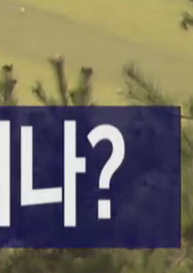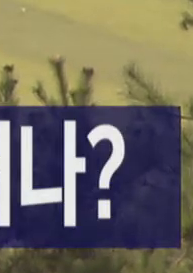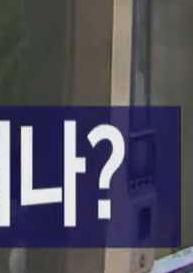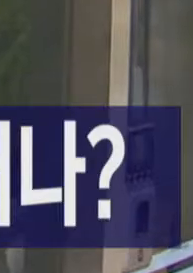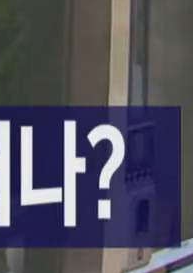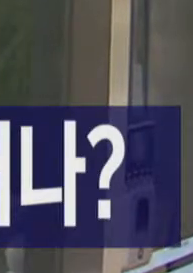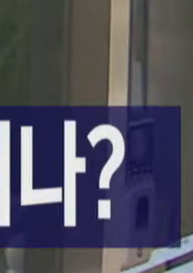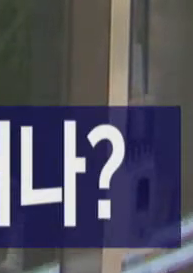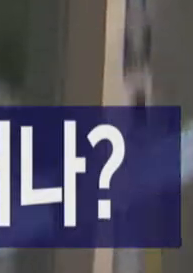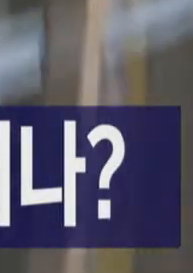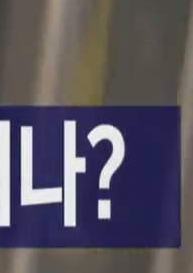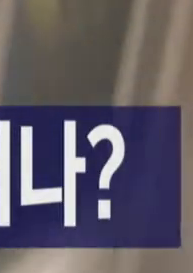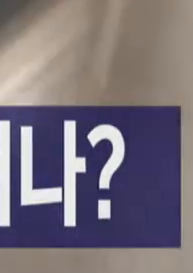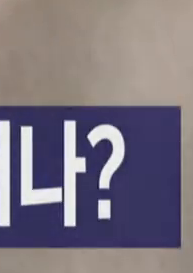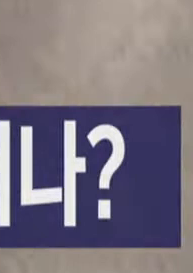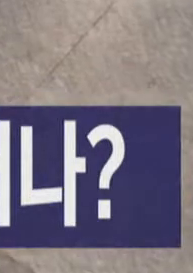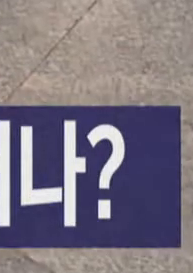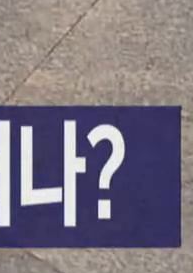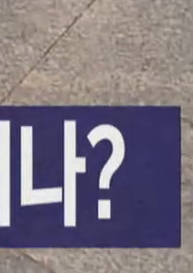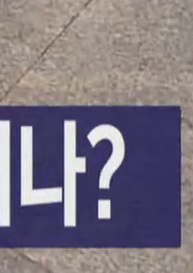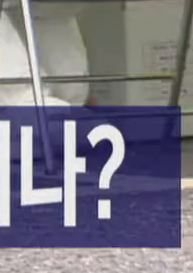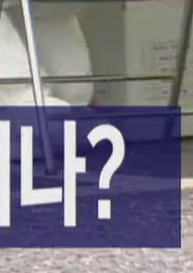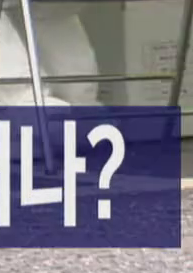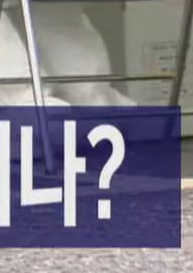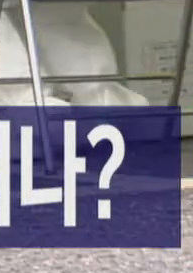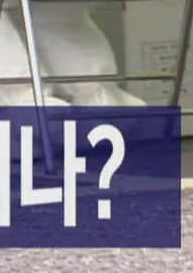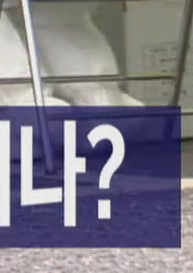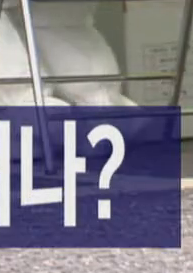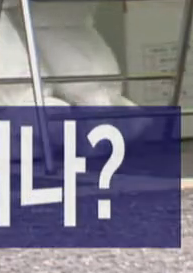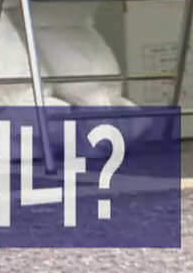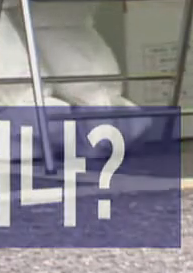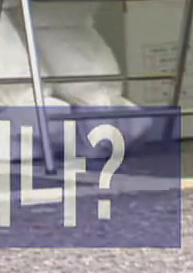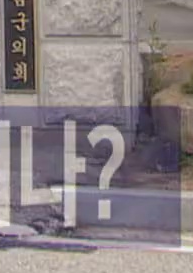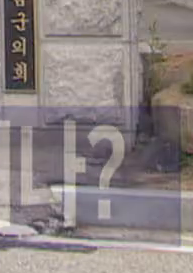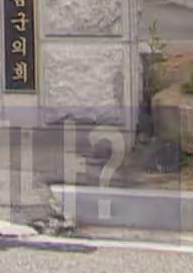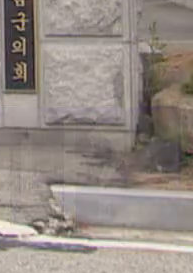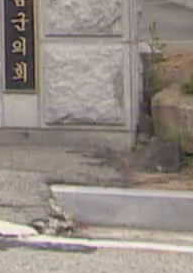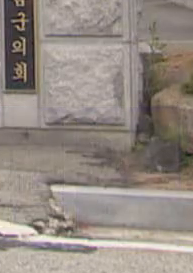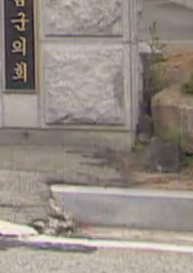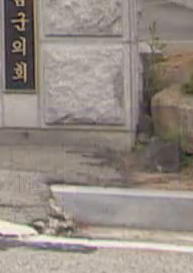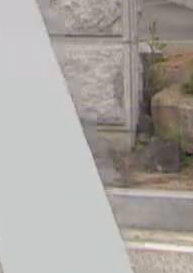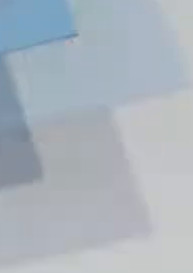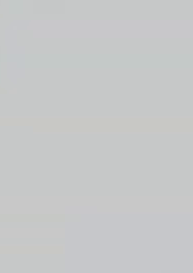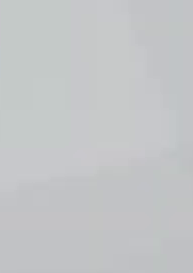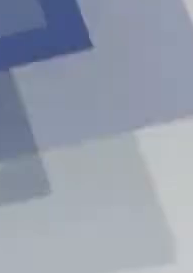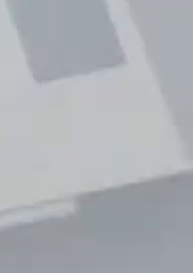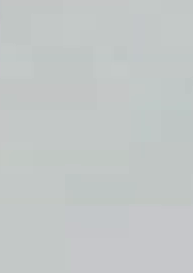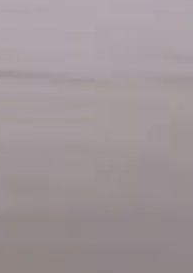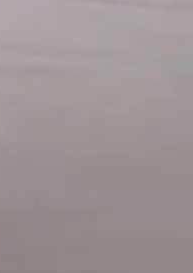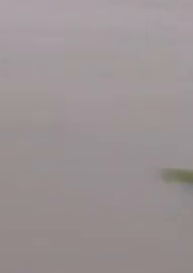회동으로 군청사가 폐쇄되기까지 하는 등 도내 공무원들의 기강 해이가 심각합니다.